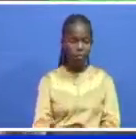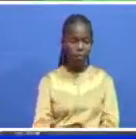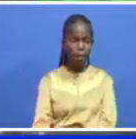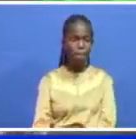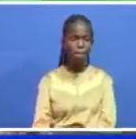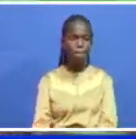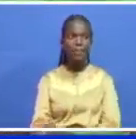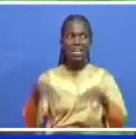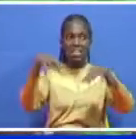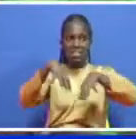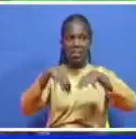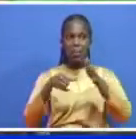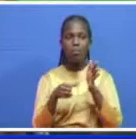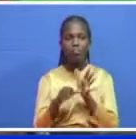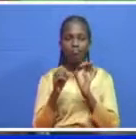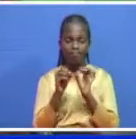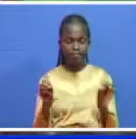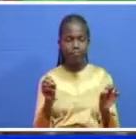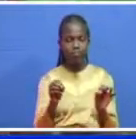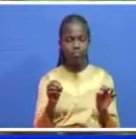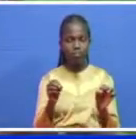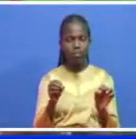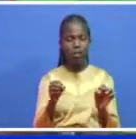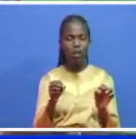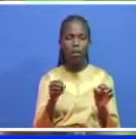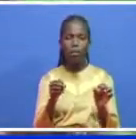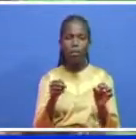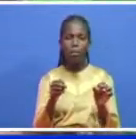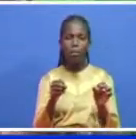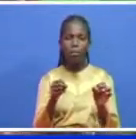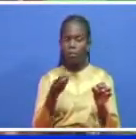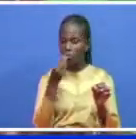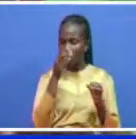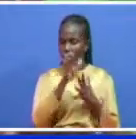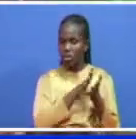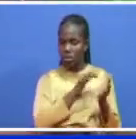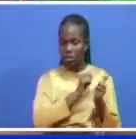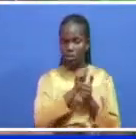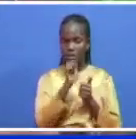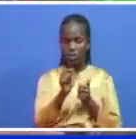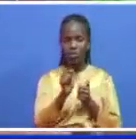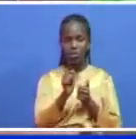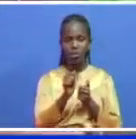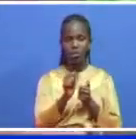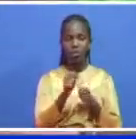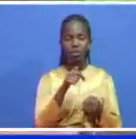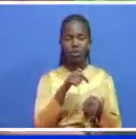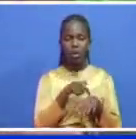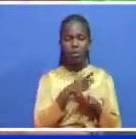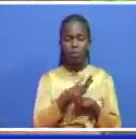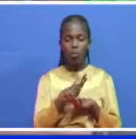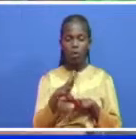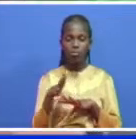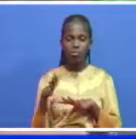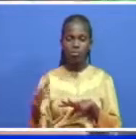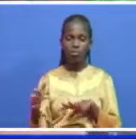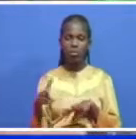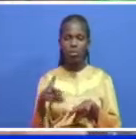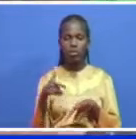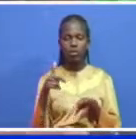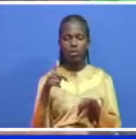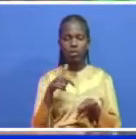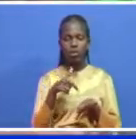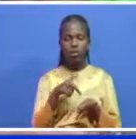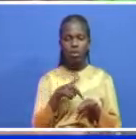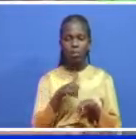Nakimbua na leo kwa naongeka na ndio kutoa na ulia masaa hapa na ulia masaa mbona